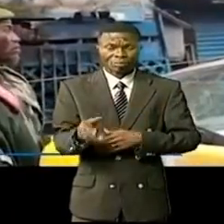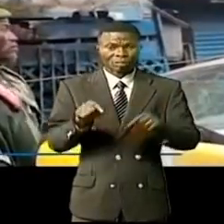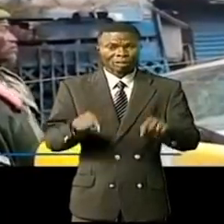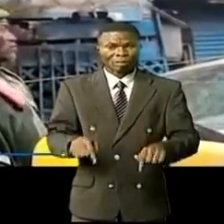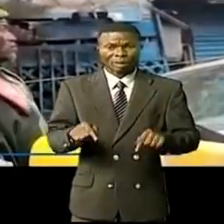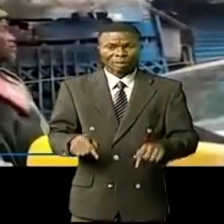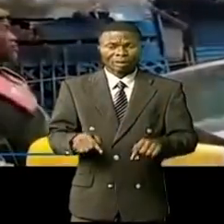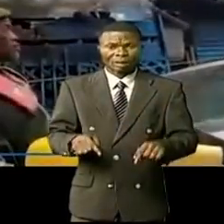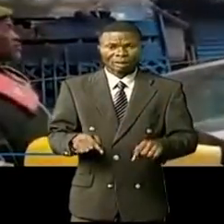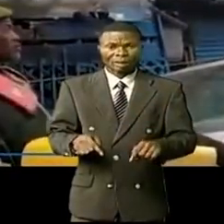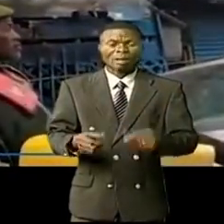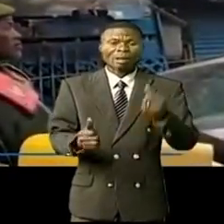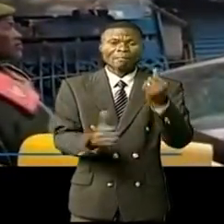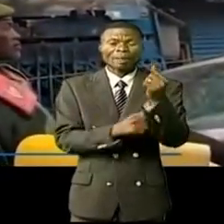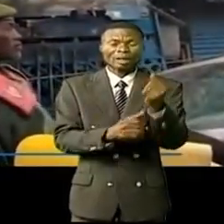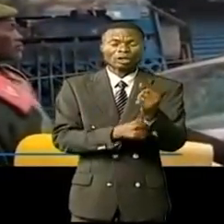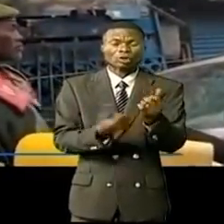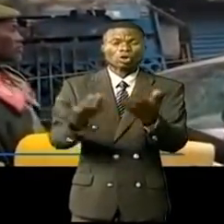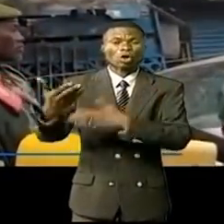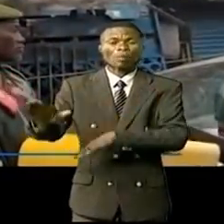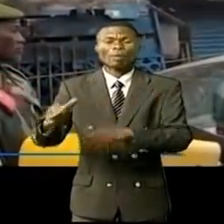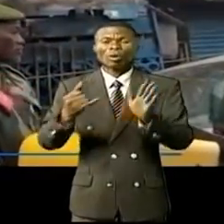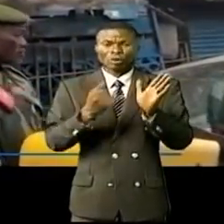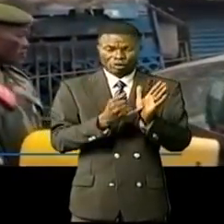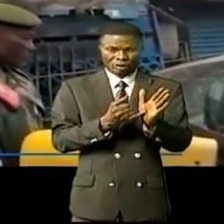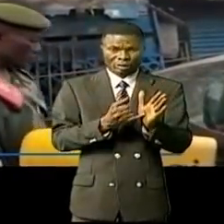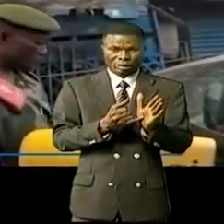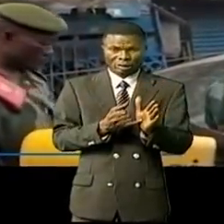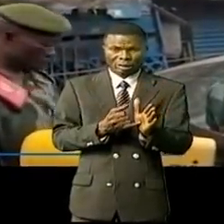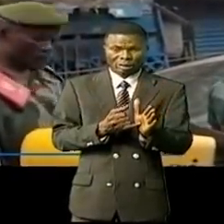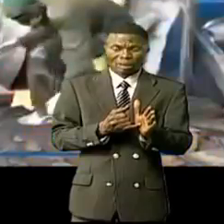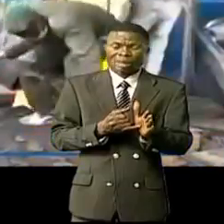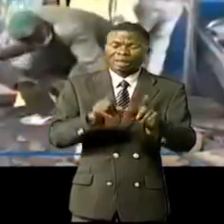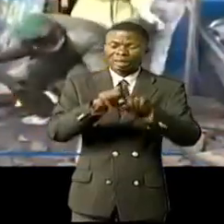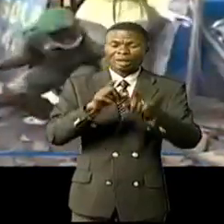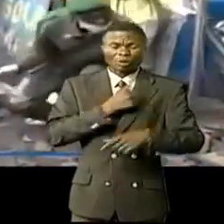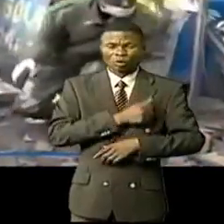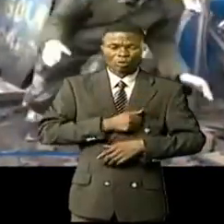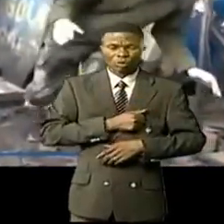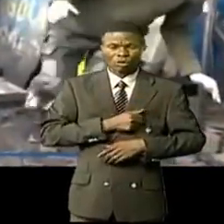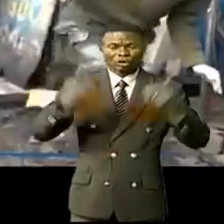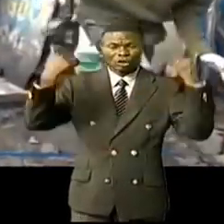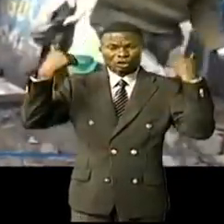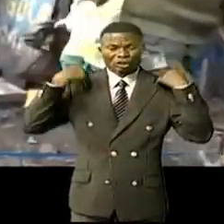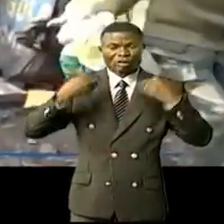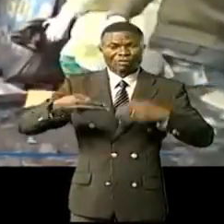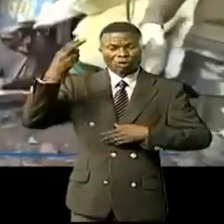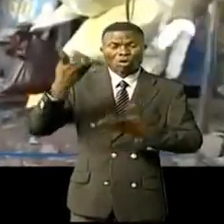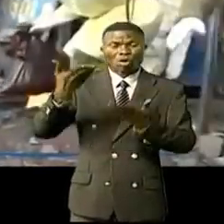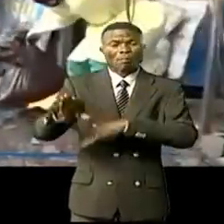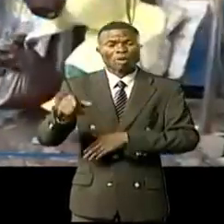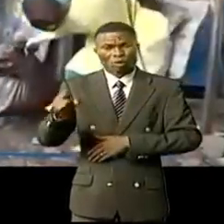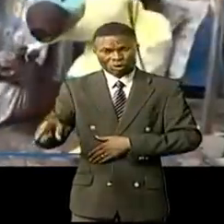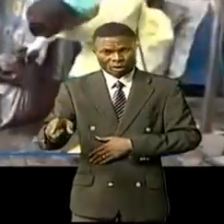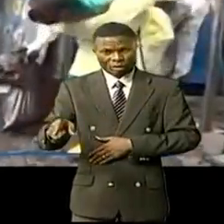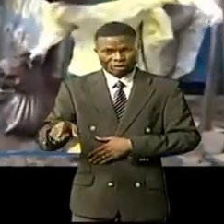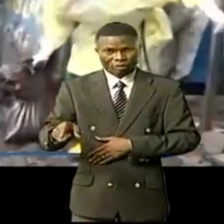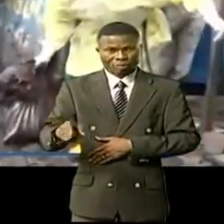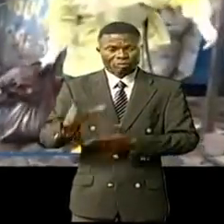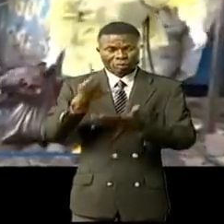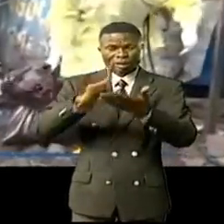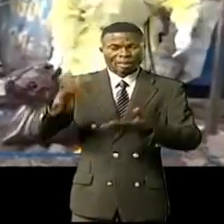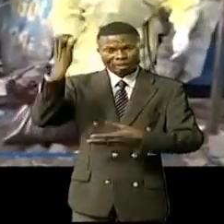c'est 6 morts, et parmi lesquels nous déplorons aussi des officiers supérieurs. Nous avons un